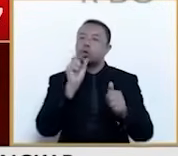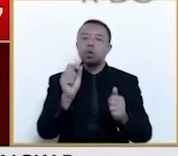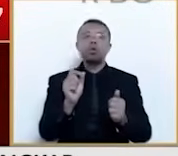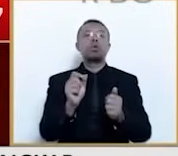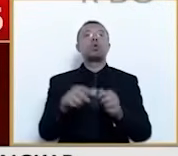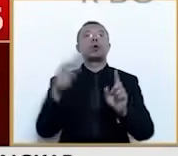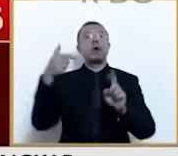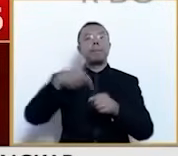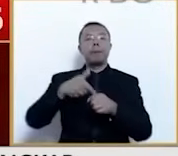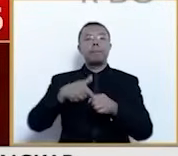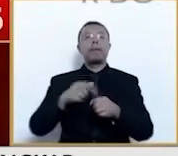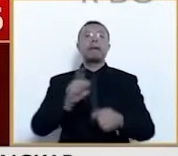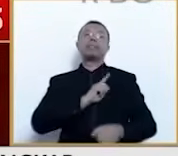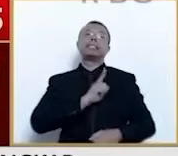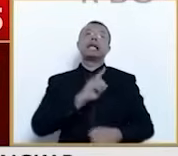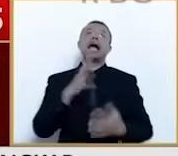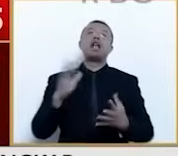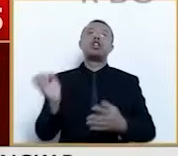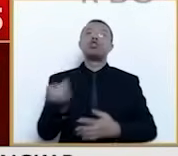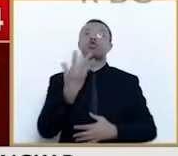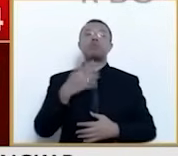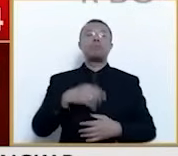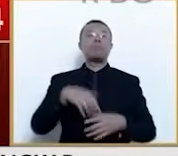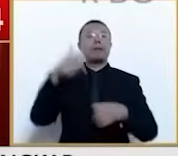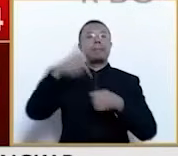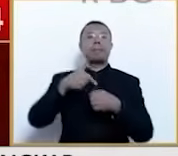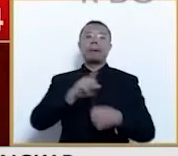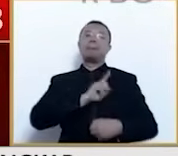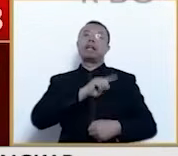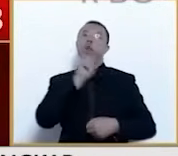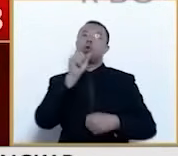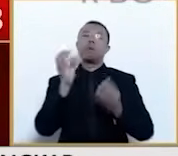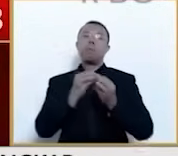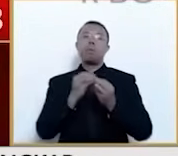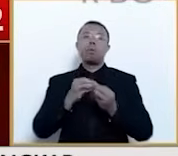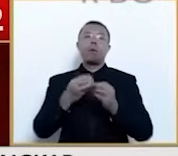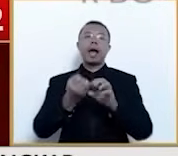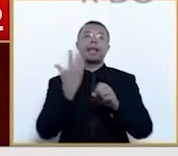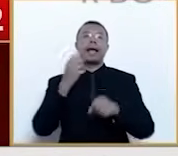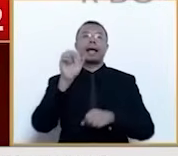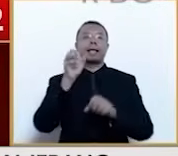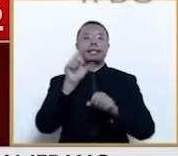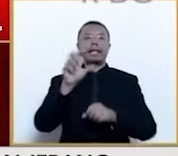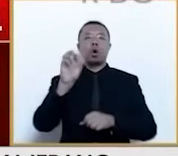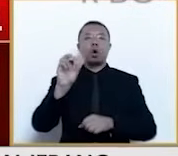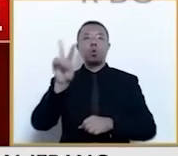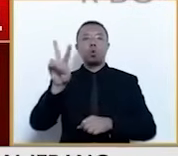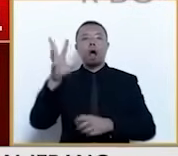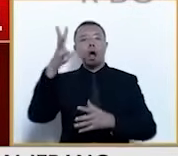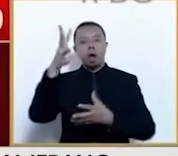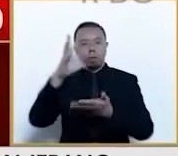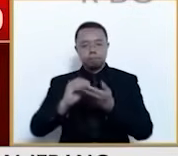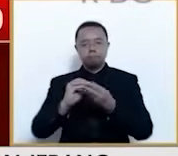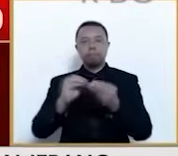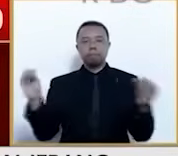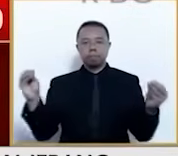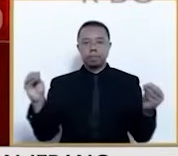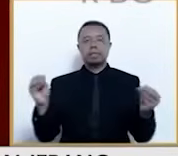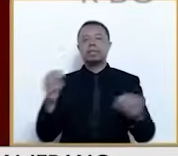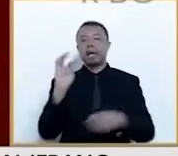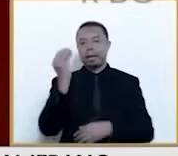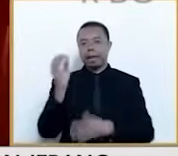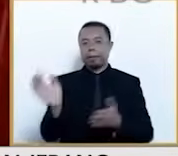untuk BBM mandiri atau energi mandiri untuk pengurangan emisi di Jakarta. Terima